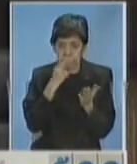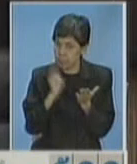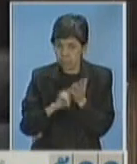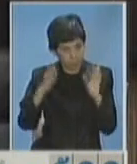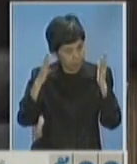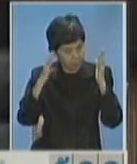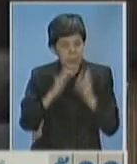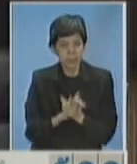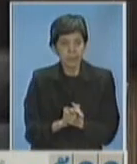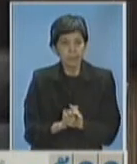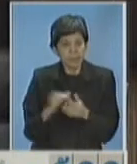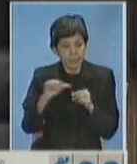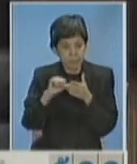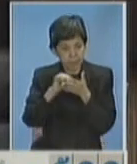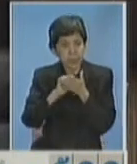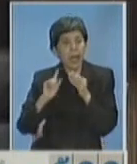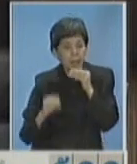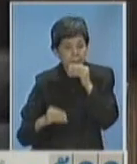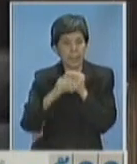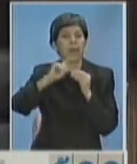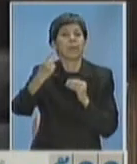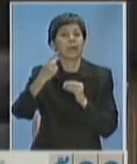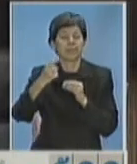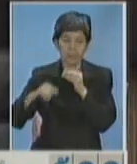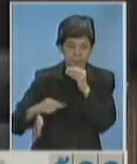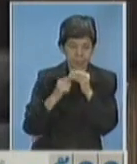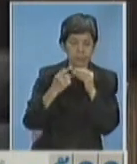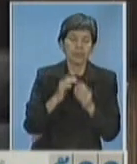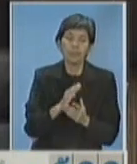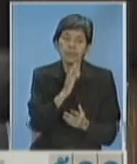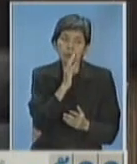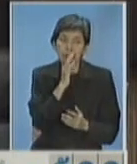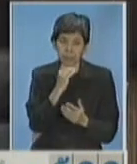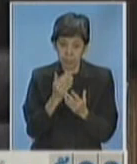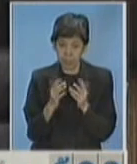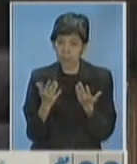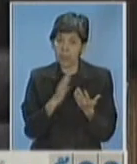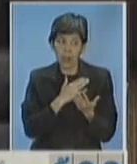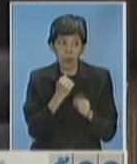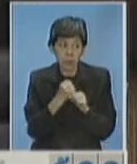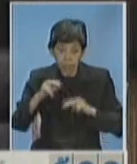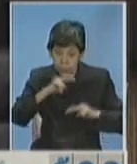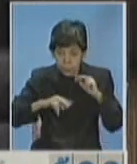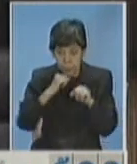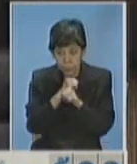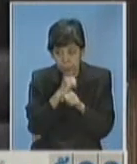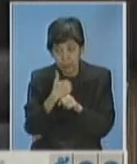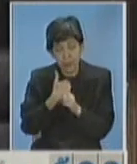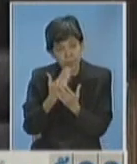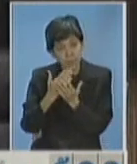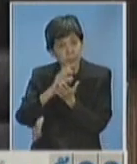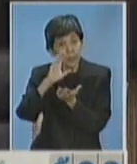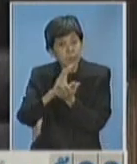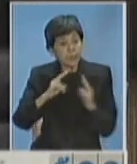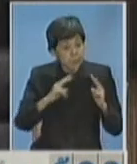เหตุนะคะนี่เป็นการแปรเพิ่มเท่ากับเป็นการแปรเพิ่มหน่วยงานเข้ามาเลยตอนนี้เมื่ออยู่ในชั้นเวลาที่เราพิจารณาทุกหน่วยงานเนี่ยเวลาที่กองทุนไหน